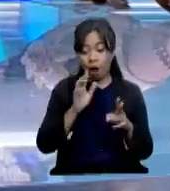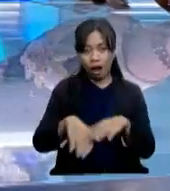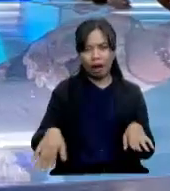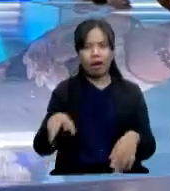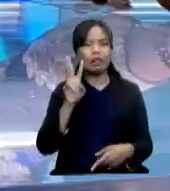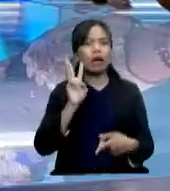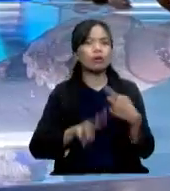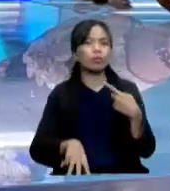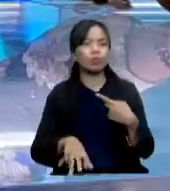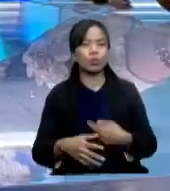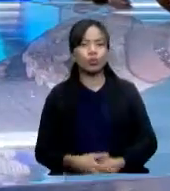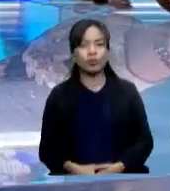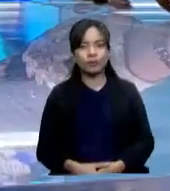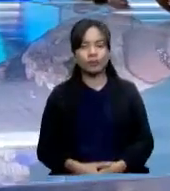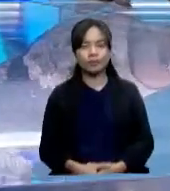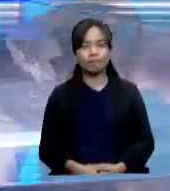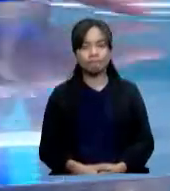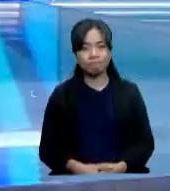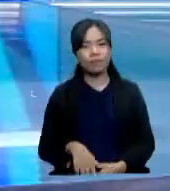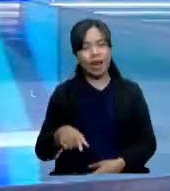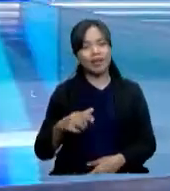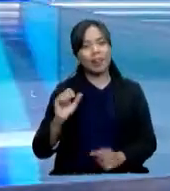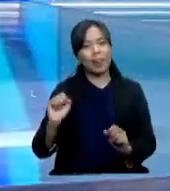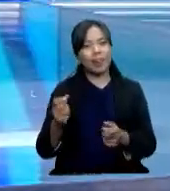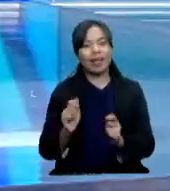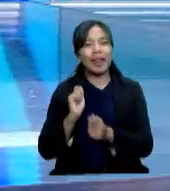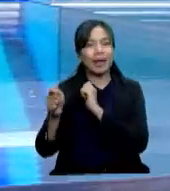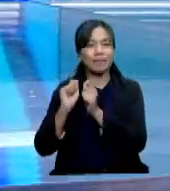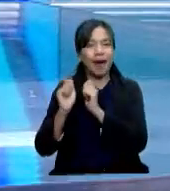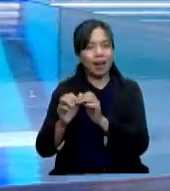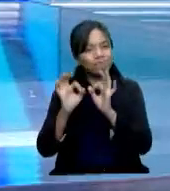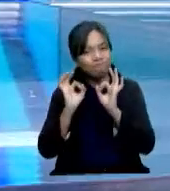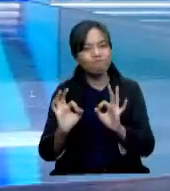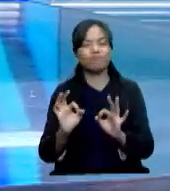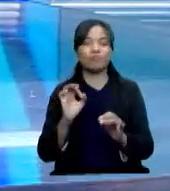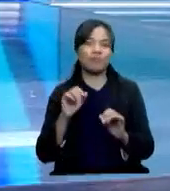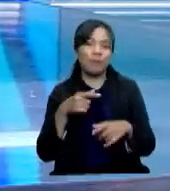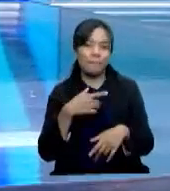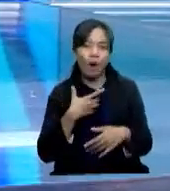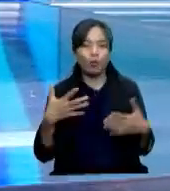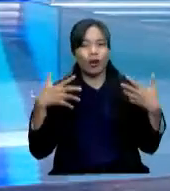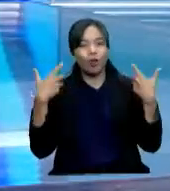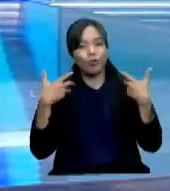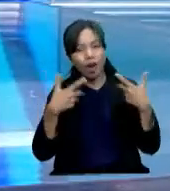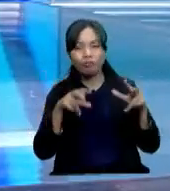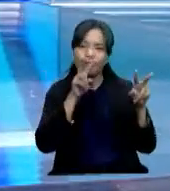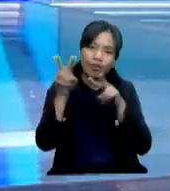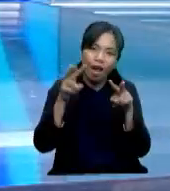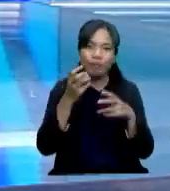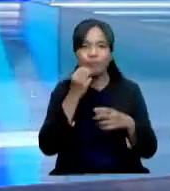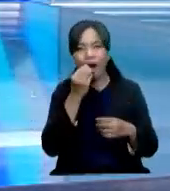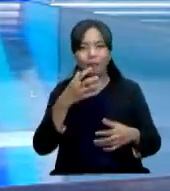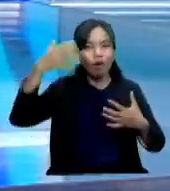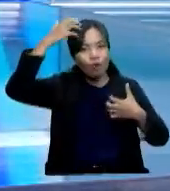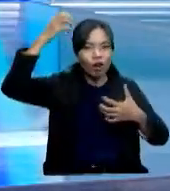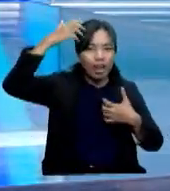rupiah untuk orang dewasa dan 3000 rupiah untuk anak-anak bertepatan dengan momen lebaran dan hari bumi Ragunan mengadakan atraksi